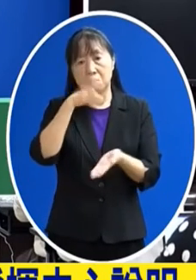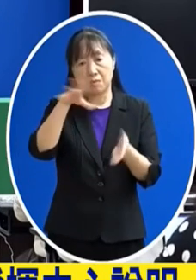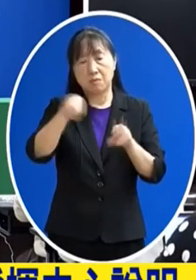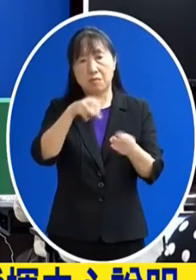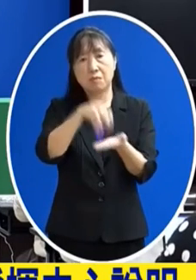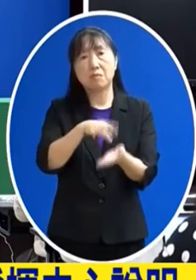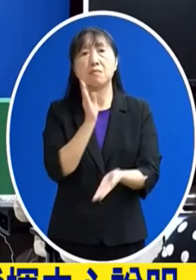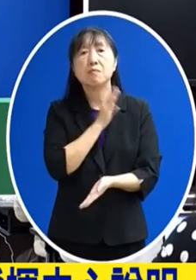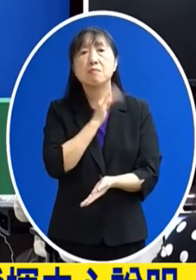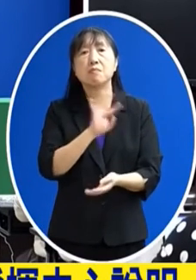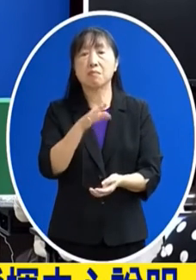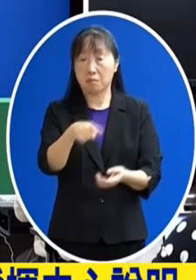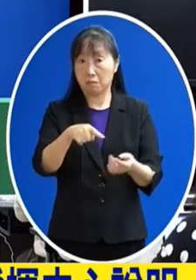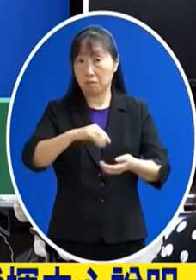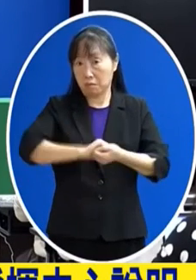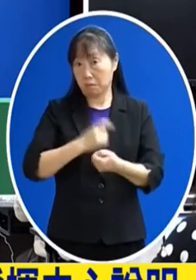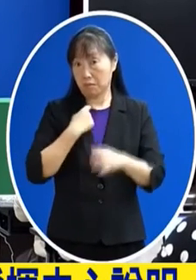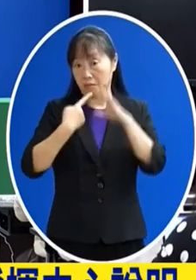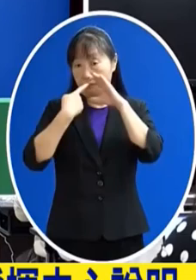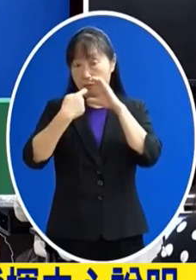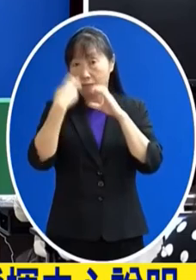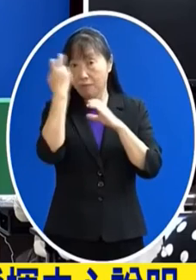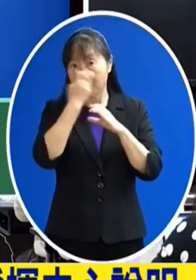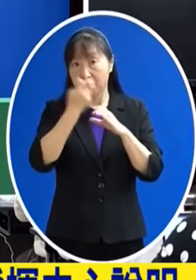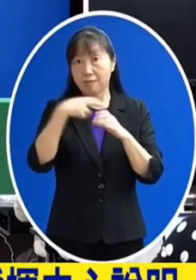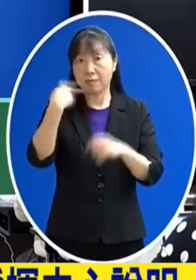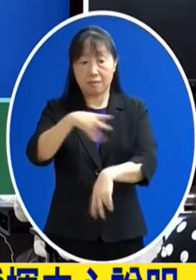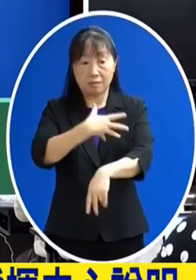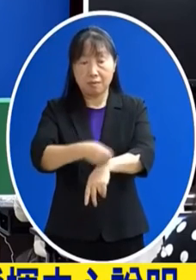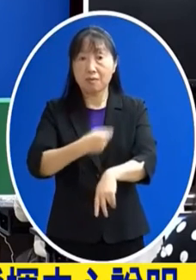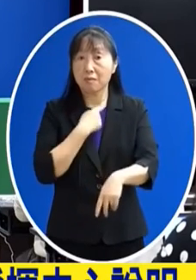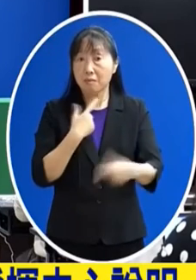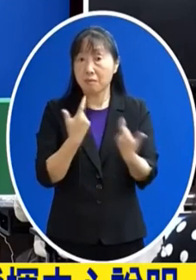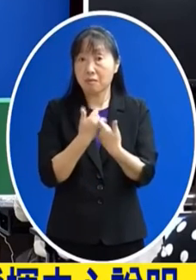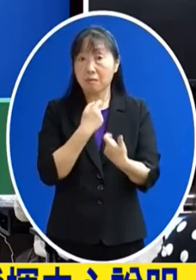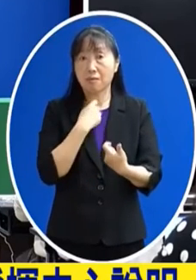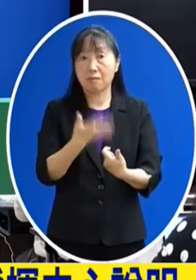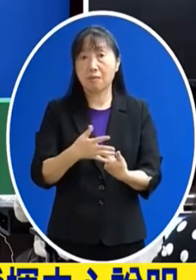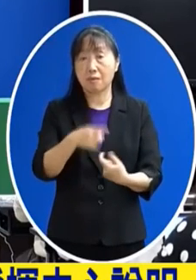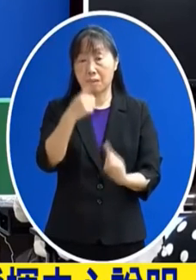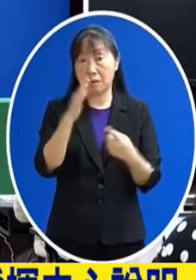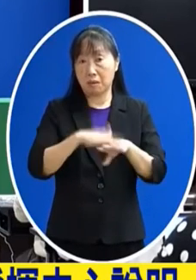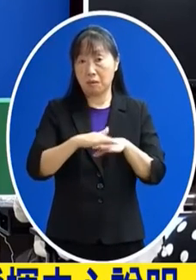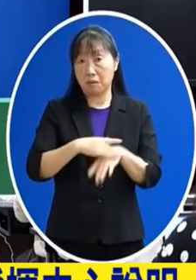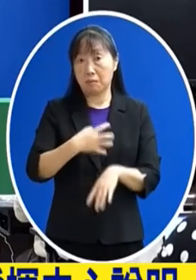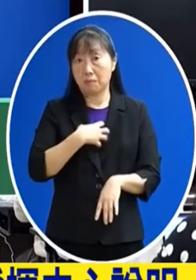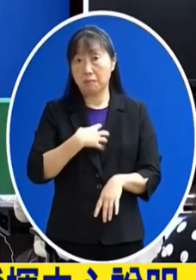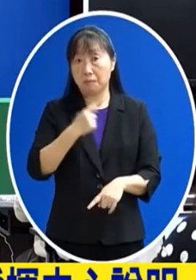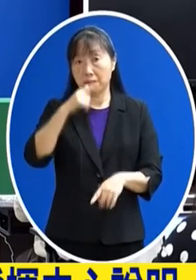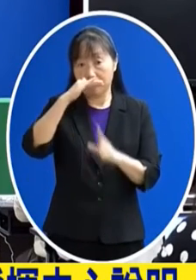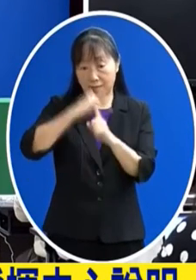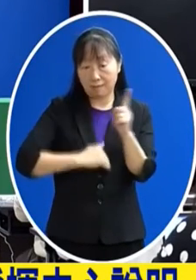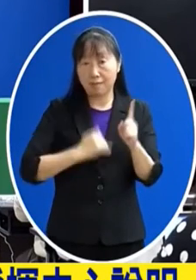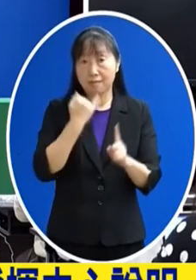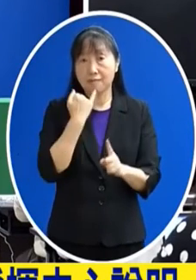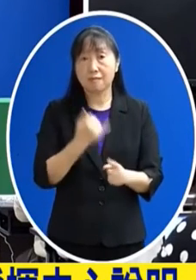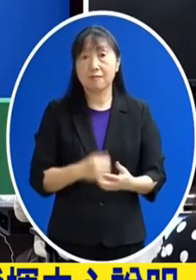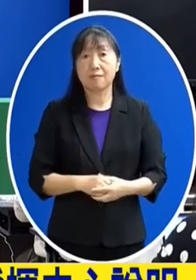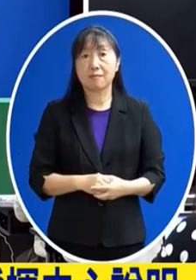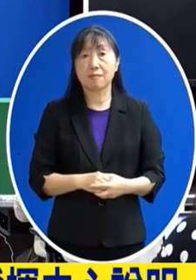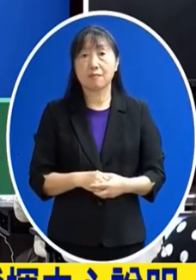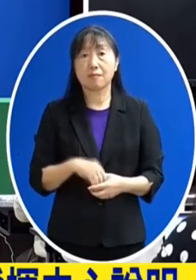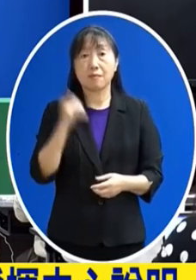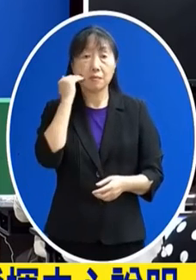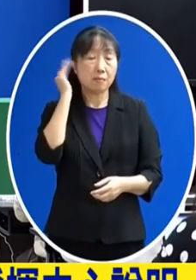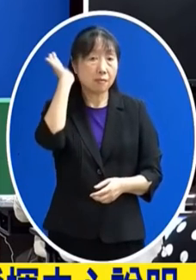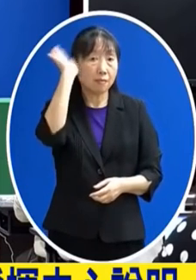搭配血清或者是核酸检测的抗体，这样更能够降低风险。还有另外一个问题想要请教，就是当